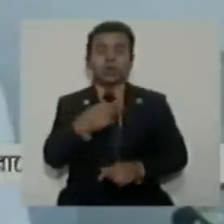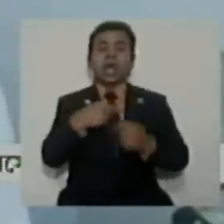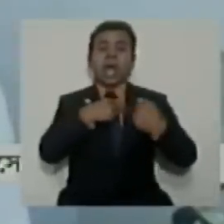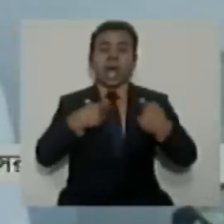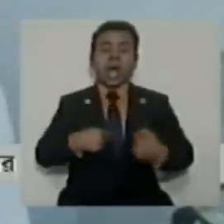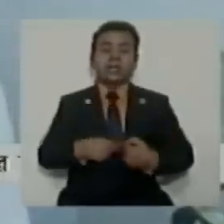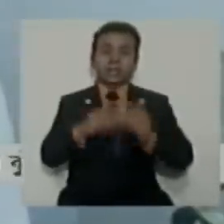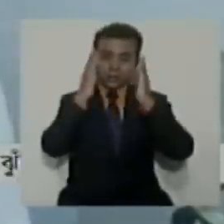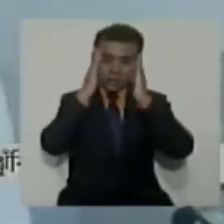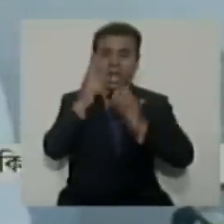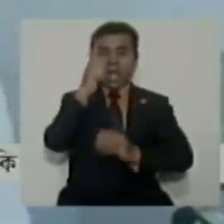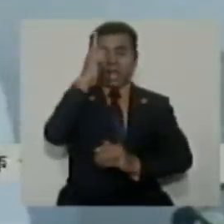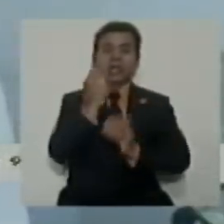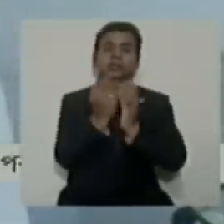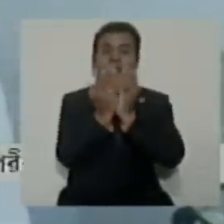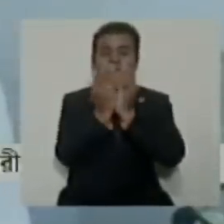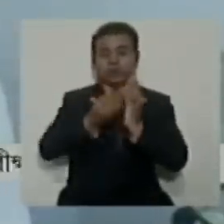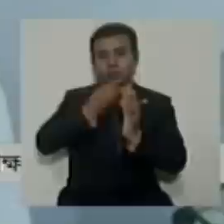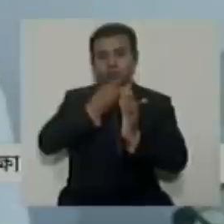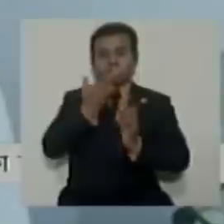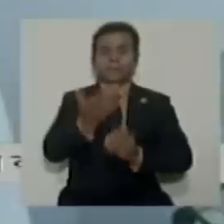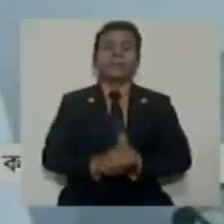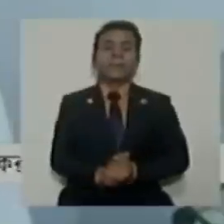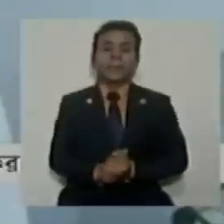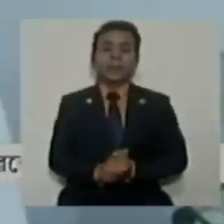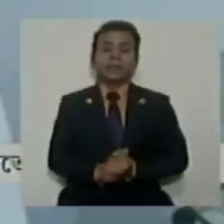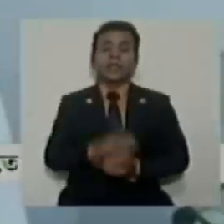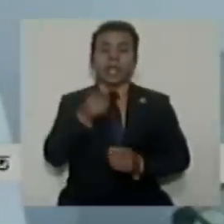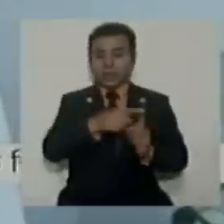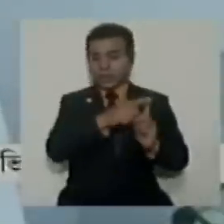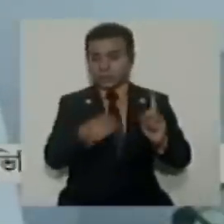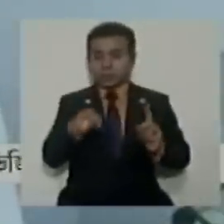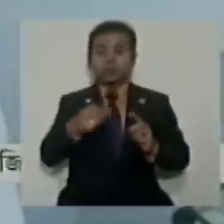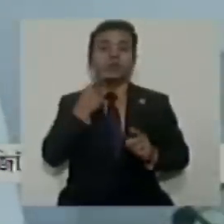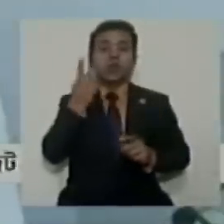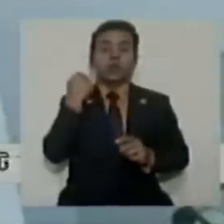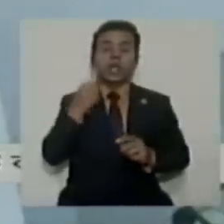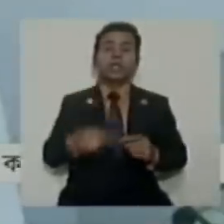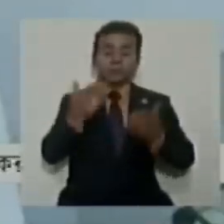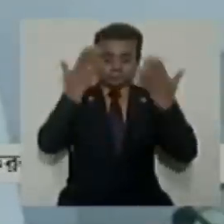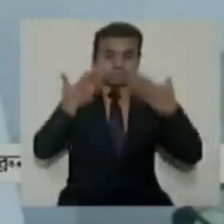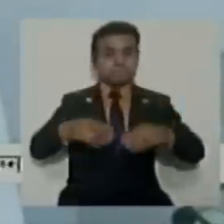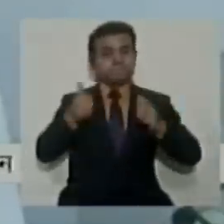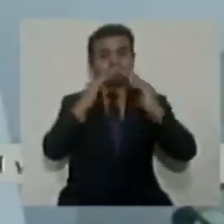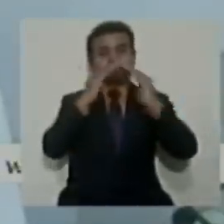করেছে ৯ জন এবং মোট আরোগ্য লাভ করেছে